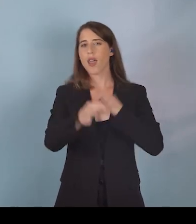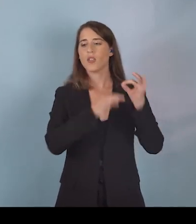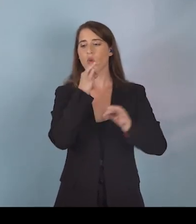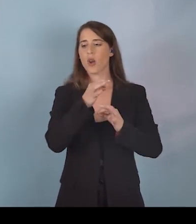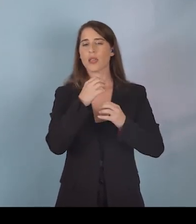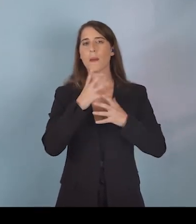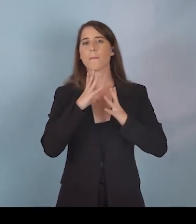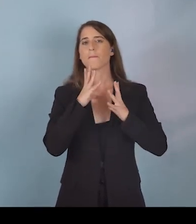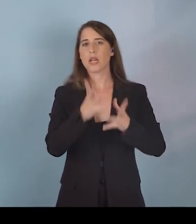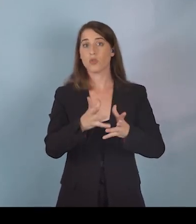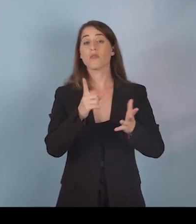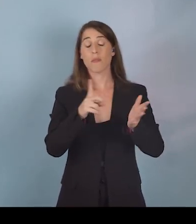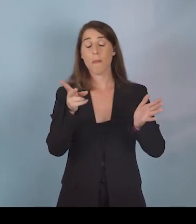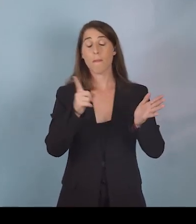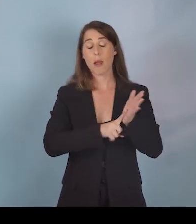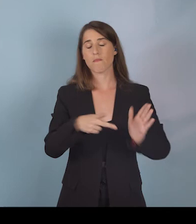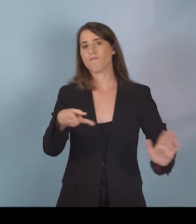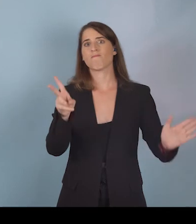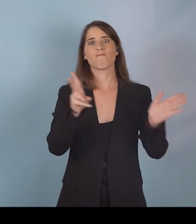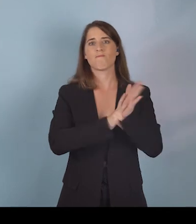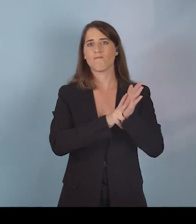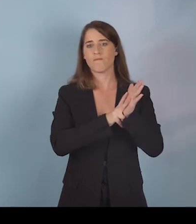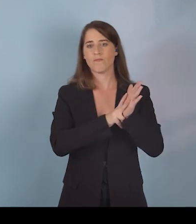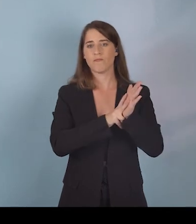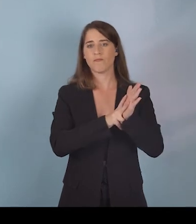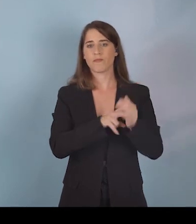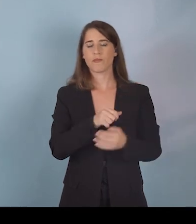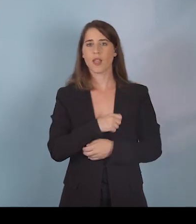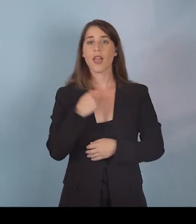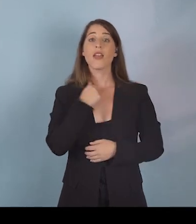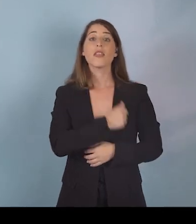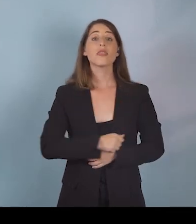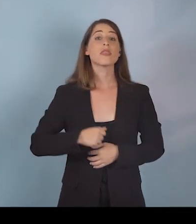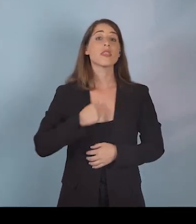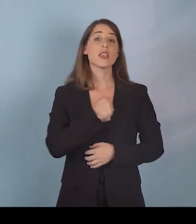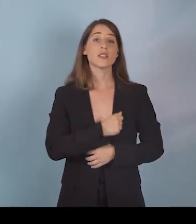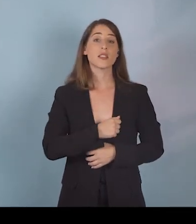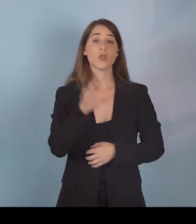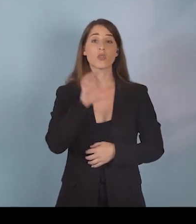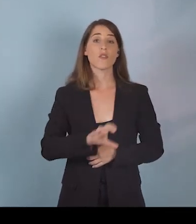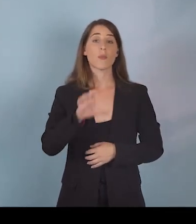προηγούμενη οδηγία που αφορούν ειδικά την ρητορική μίσους, η οποία πρέπει να απαγορεύεται.